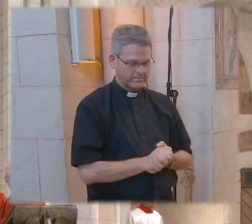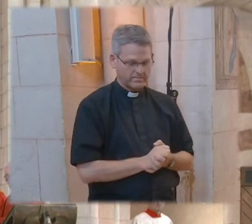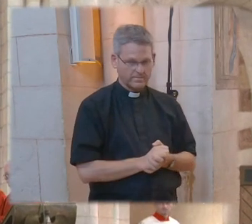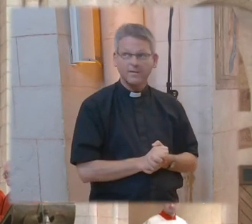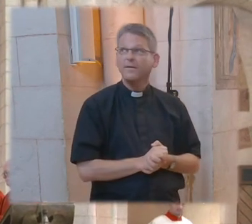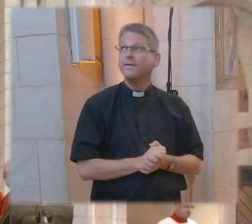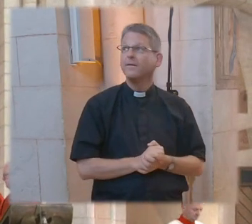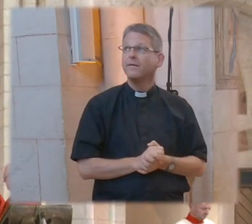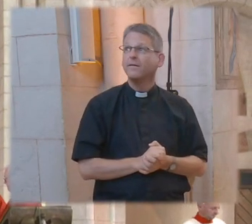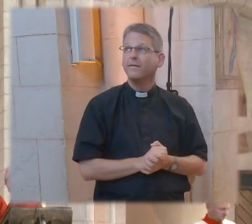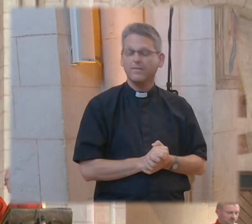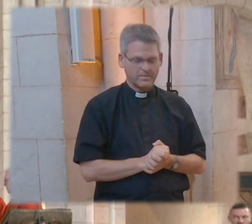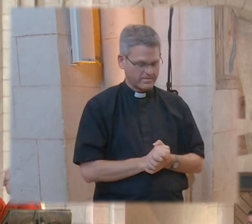Generalrektor,